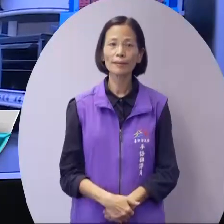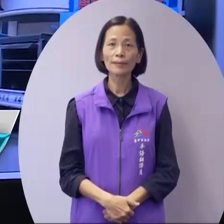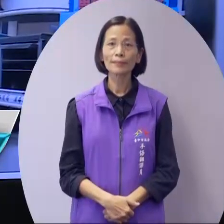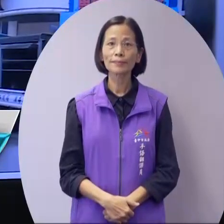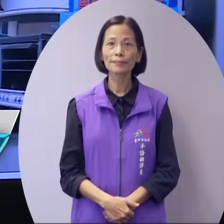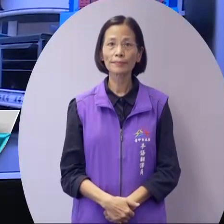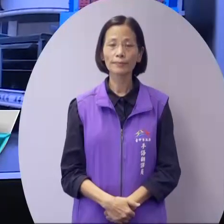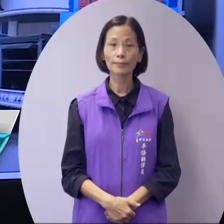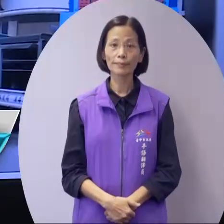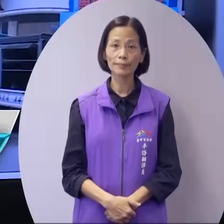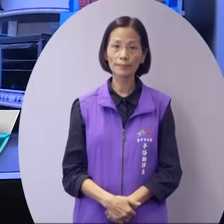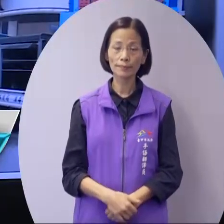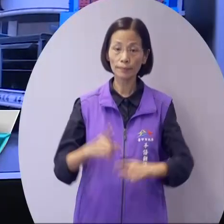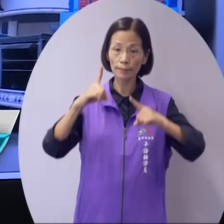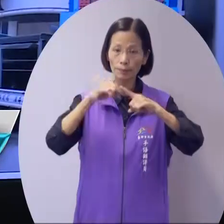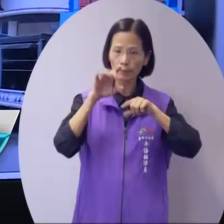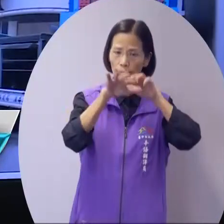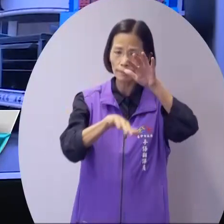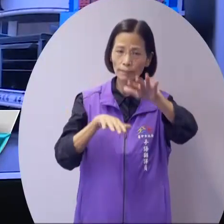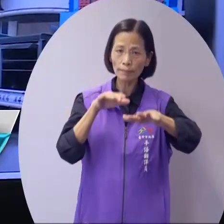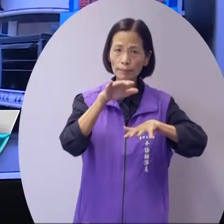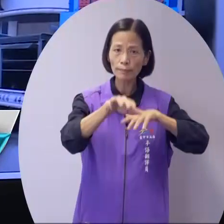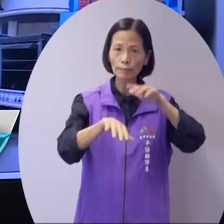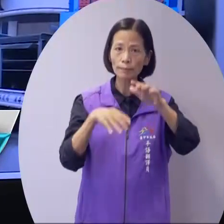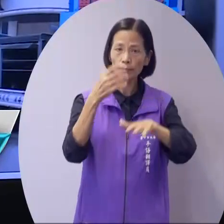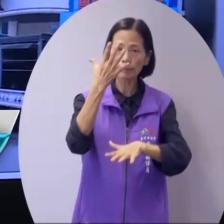了降低